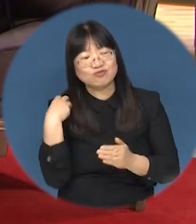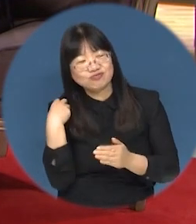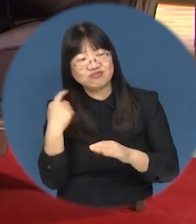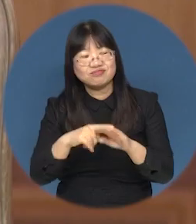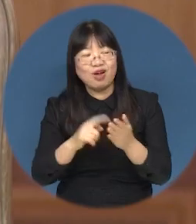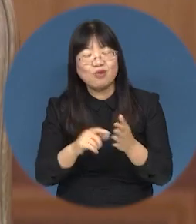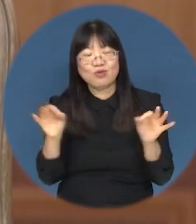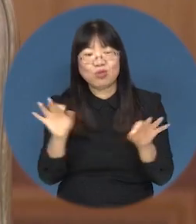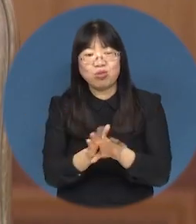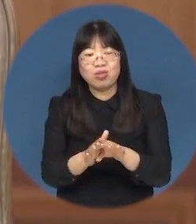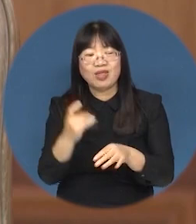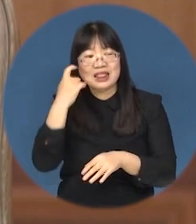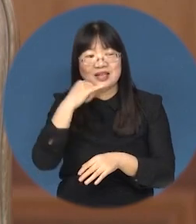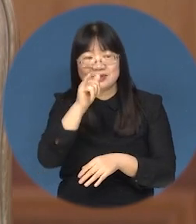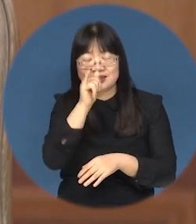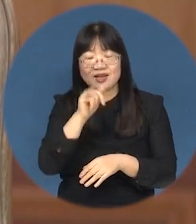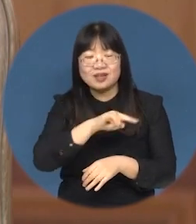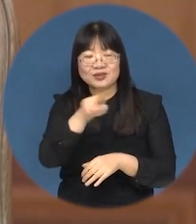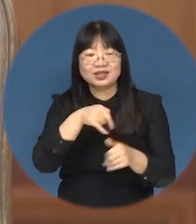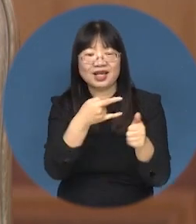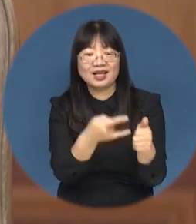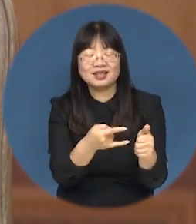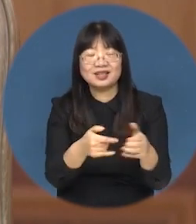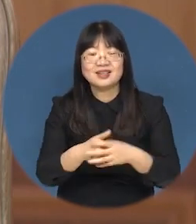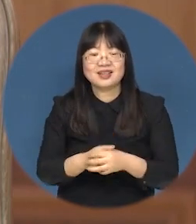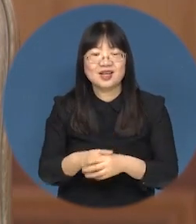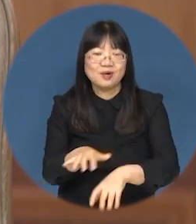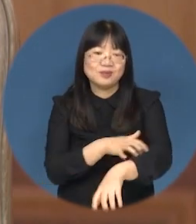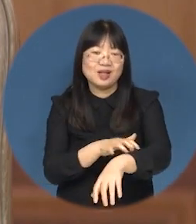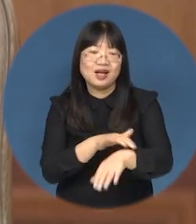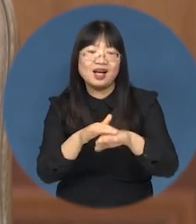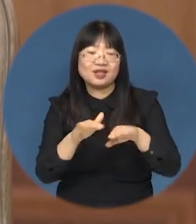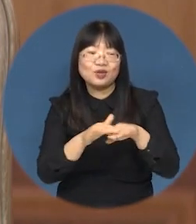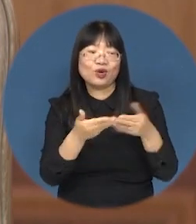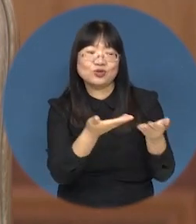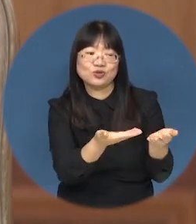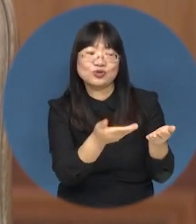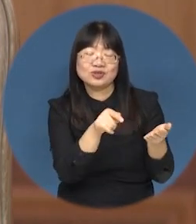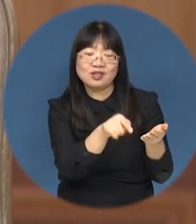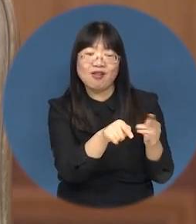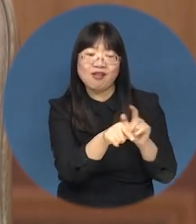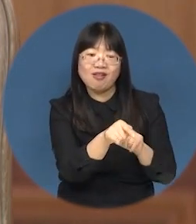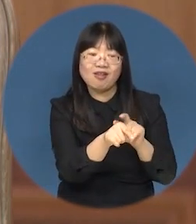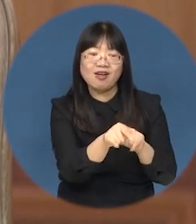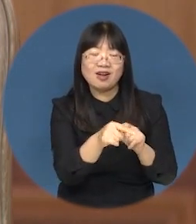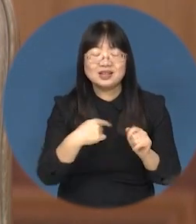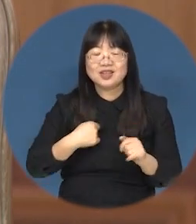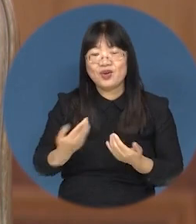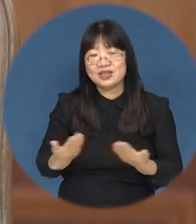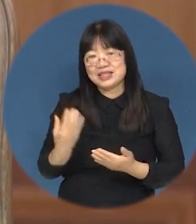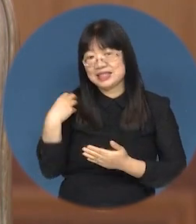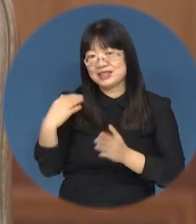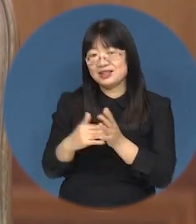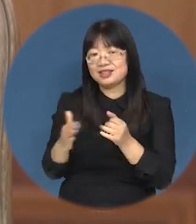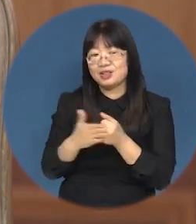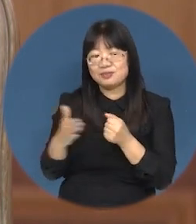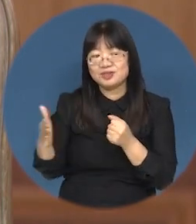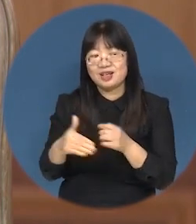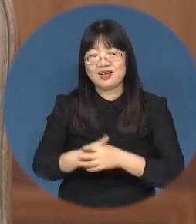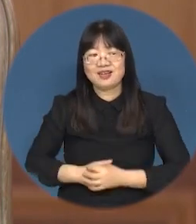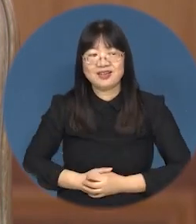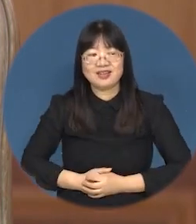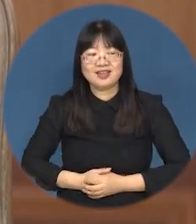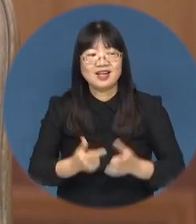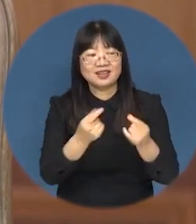이제 그분들한테 어쨌든 간에 그런 불편을 해소시켜주는 게 저희 업무니까요. 그렇죠. 예. 근데